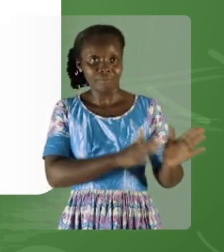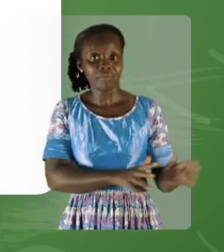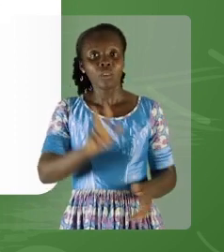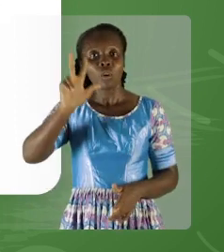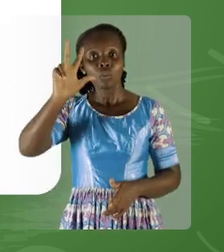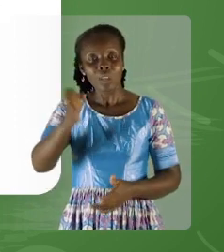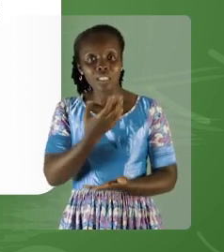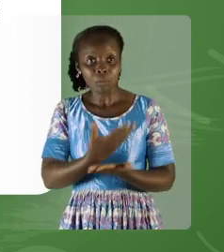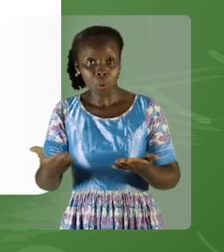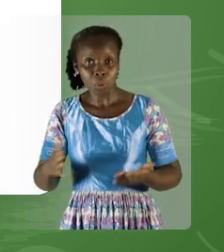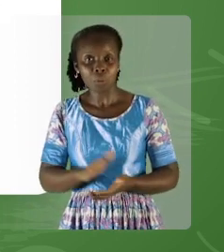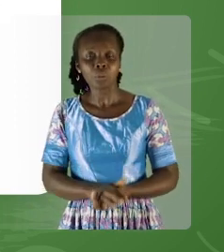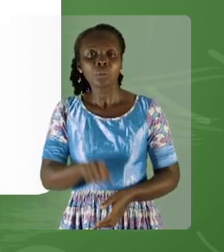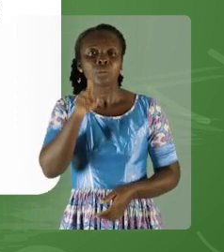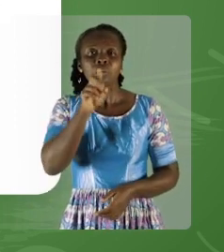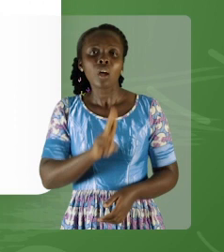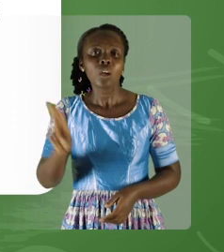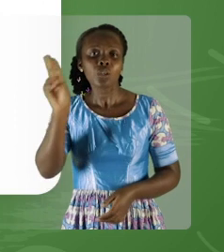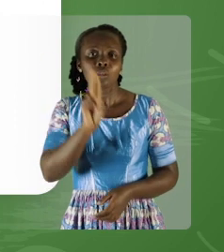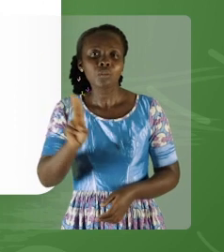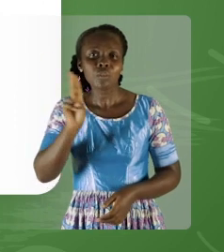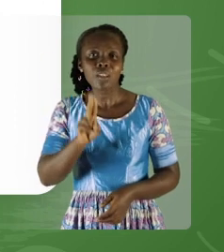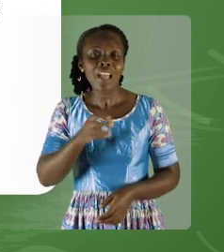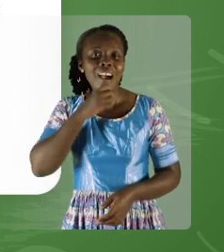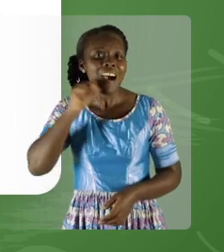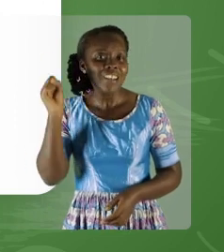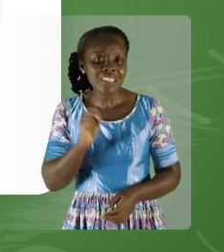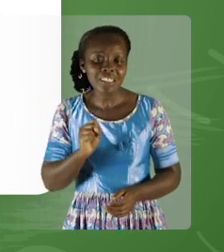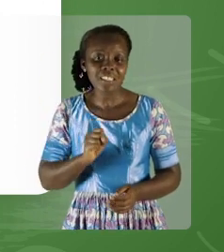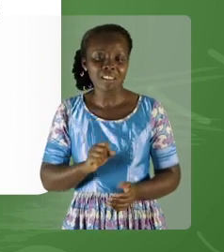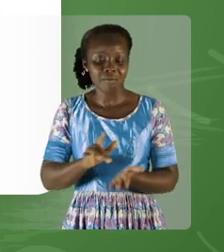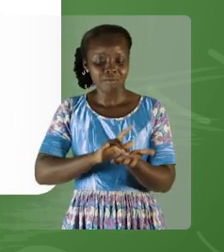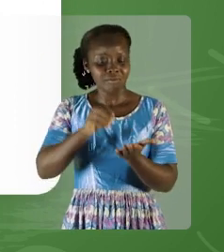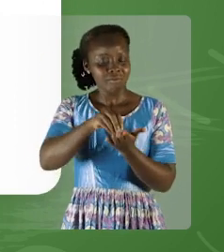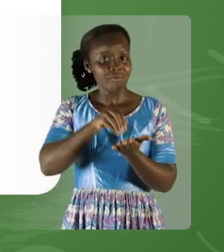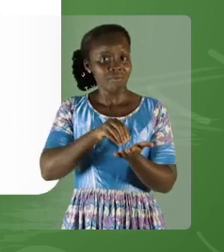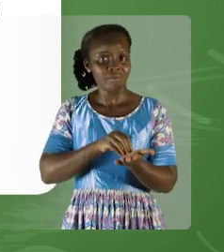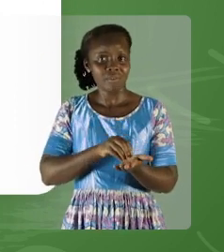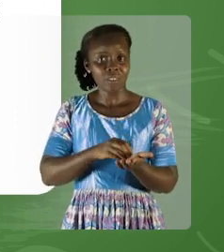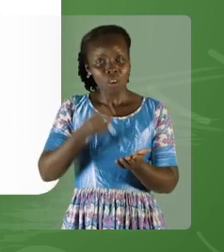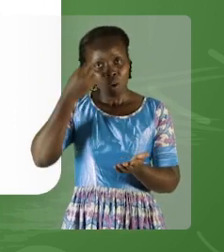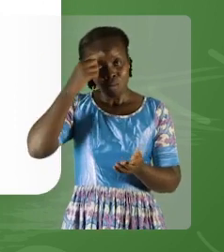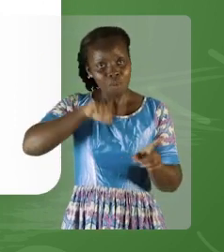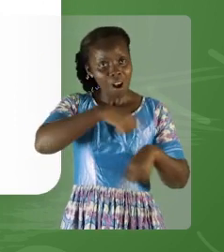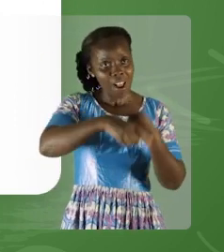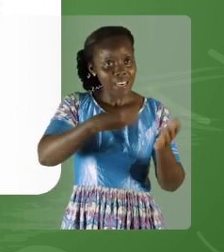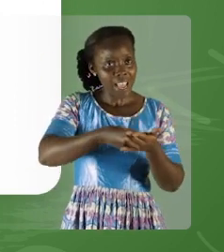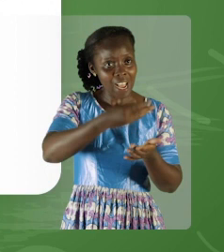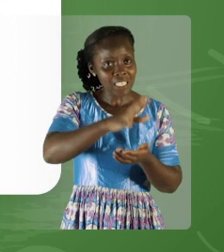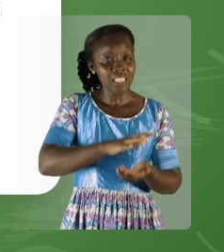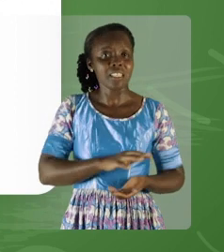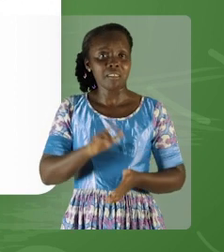Troisièmement, se servir d'une ancienne ordonnance médicale pour s'acheter des médicaments, même dans